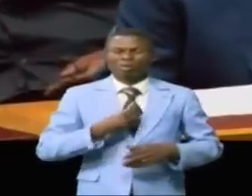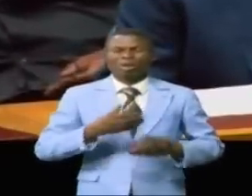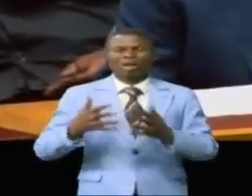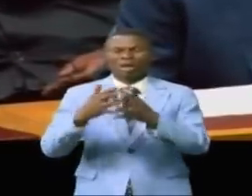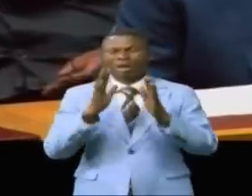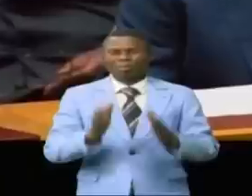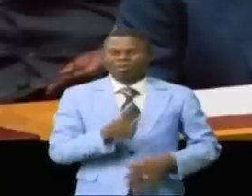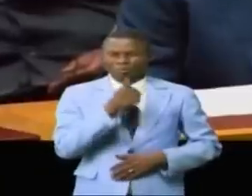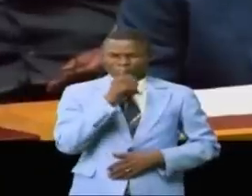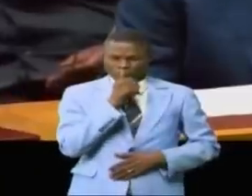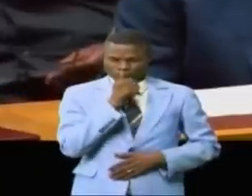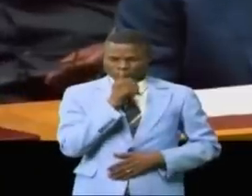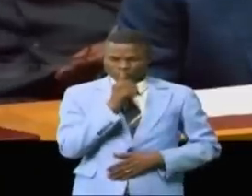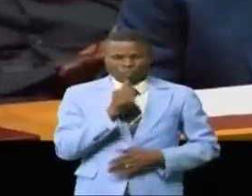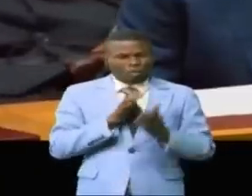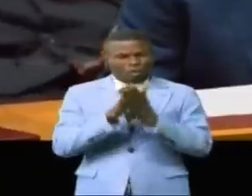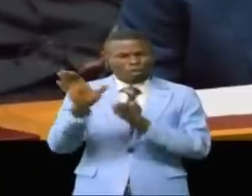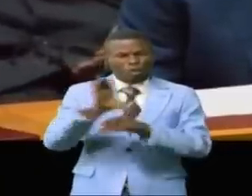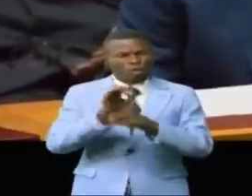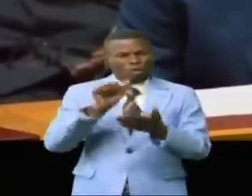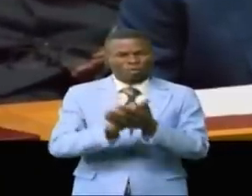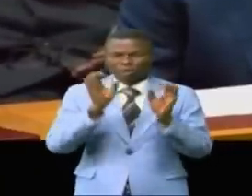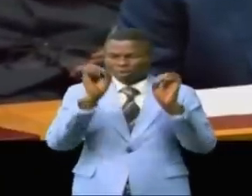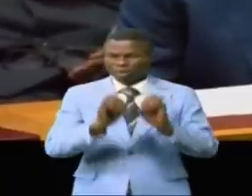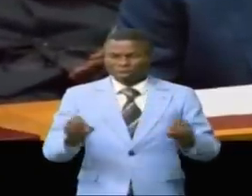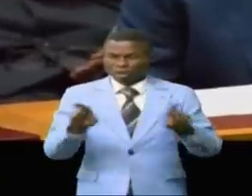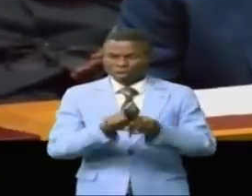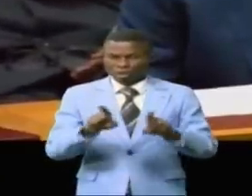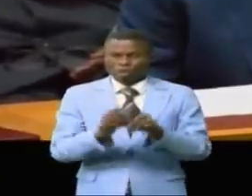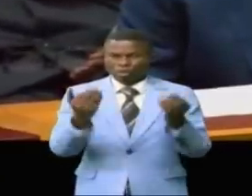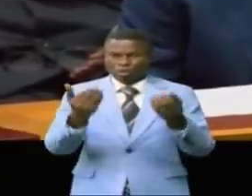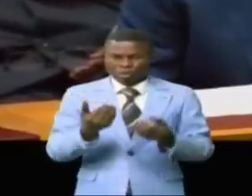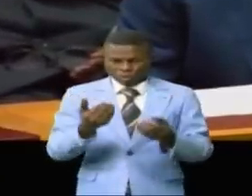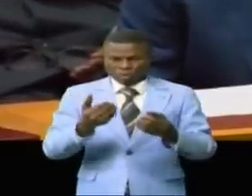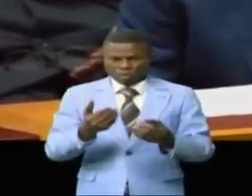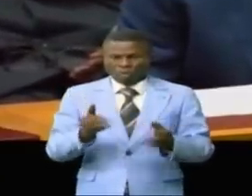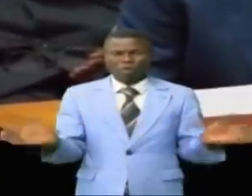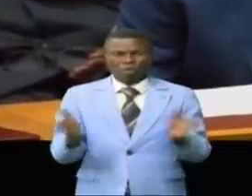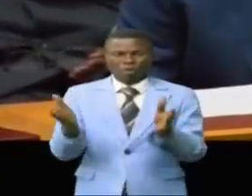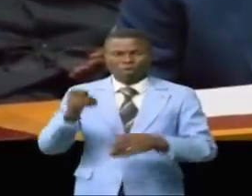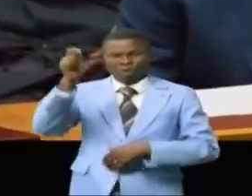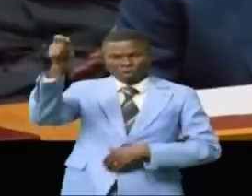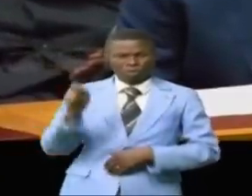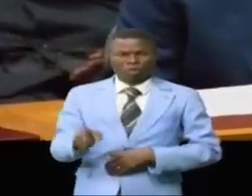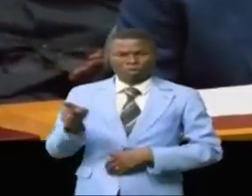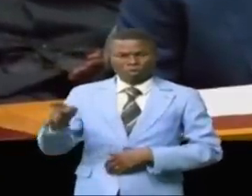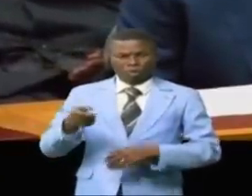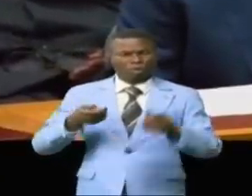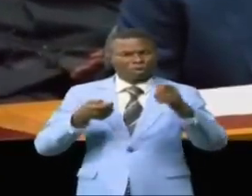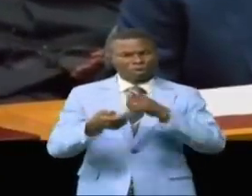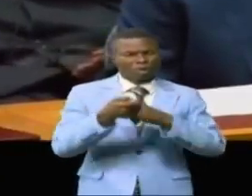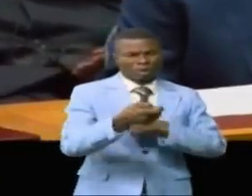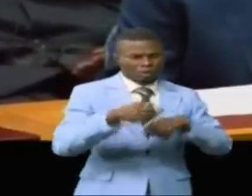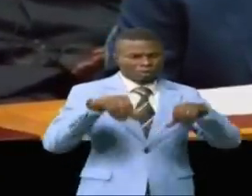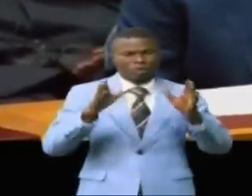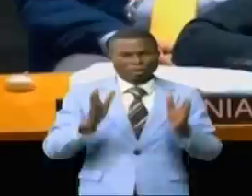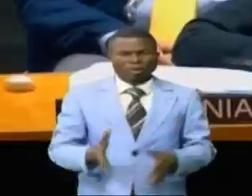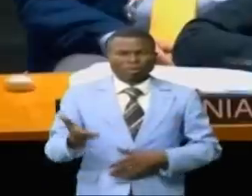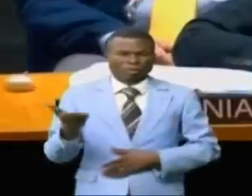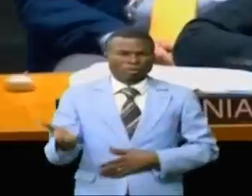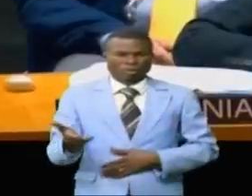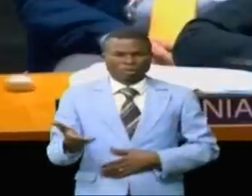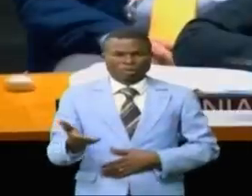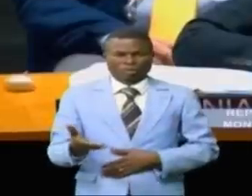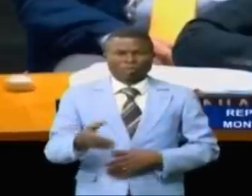du Conseil, comme si, quelque part, on voulait encourager ces criminels à poursuivre leurs actes criminels.